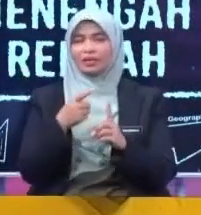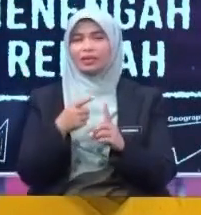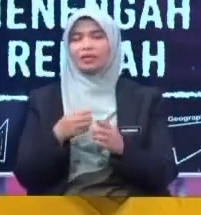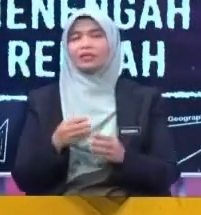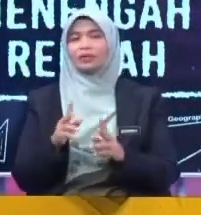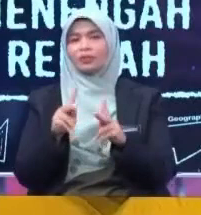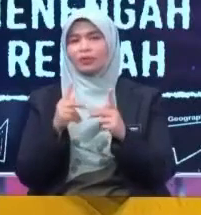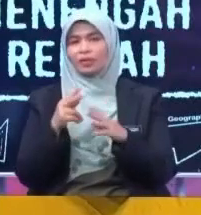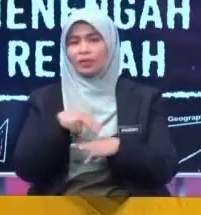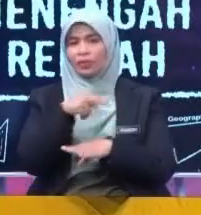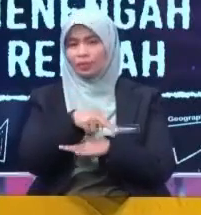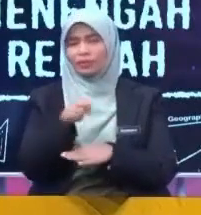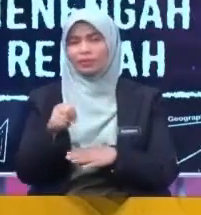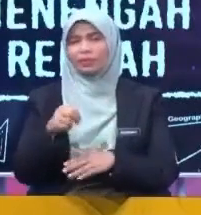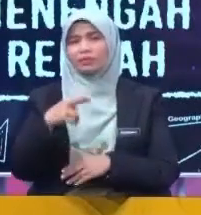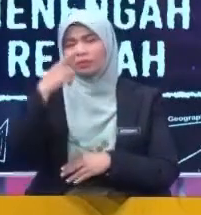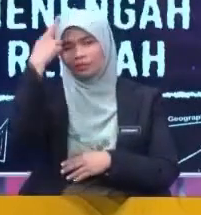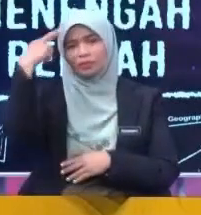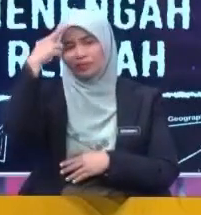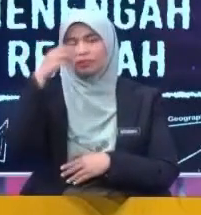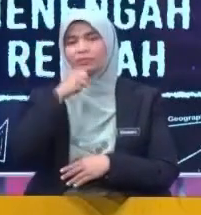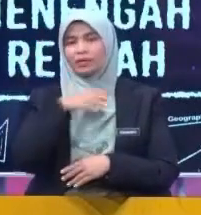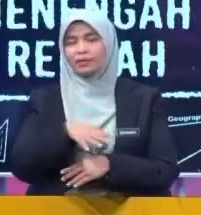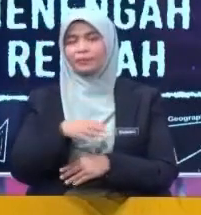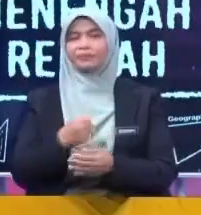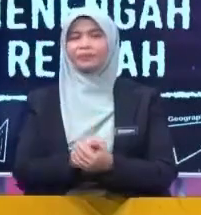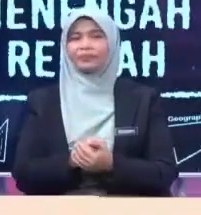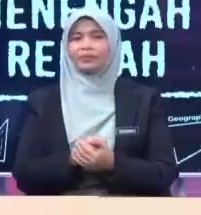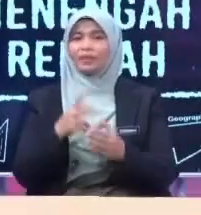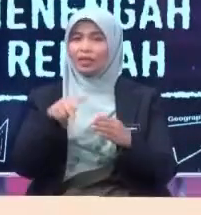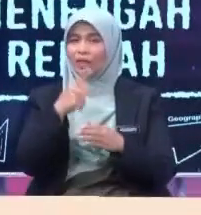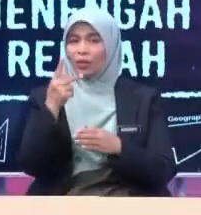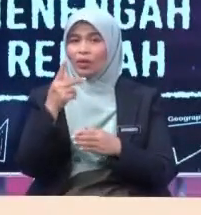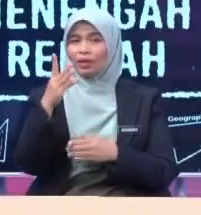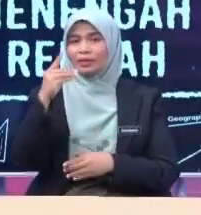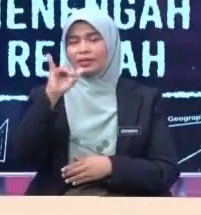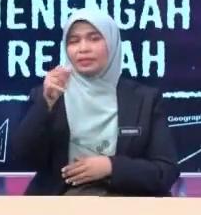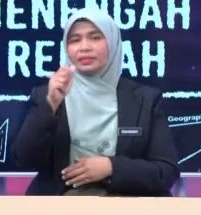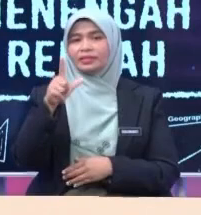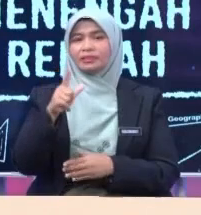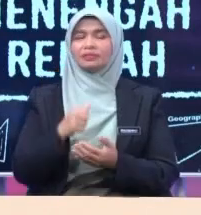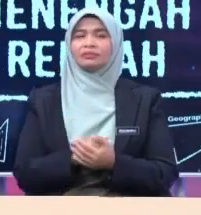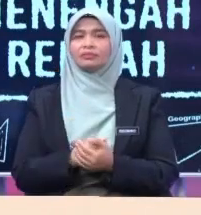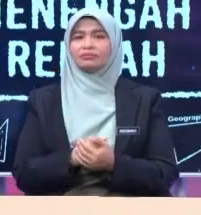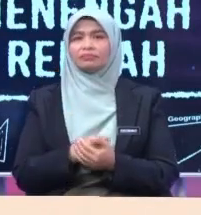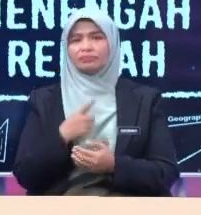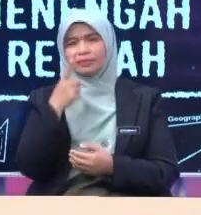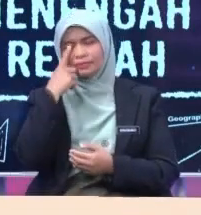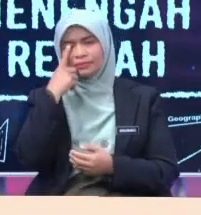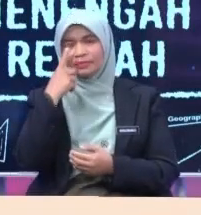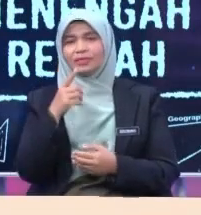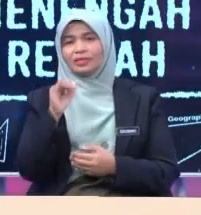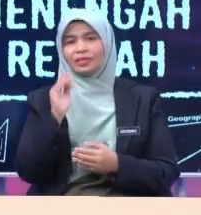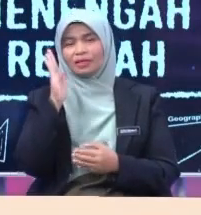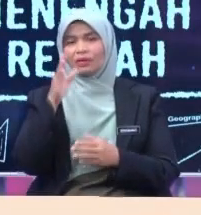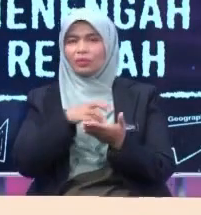Bait ataupun keturunan Rasulullah SAW. Yang kedua, keluarnya Dajjal. Dajjal ni adalah satu makhluk yang nak menyesatkan umat manusia, dan